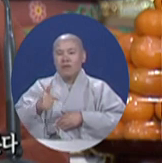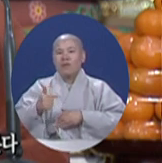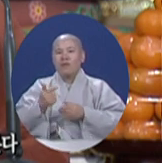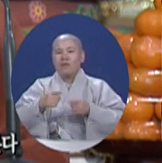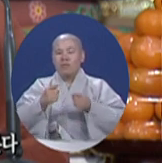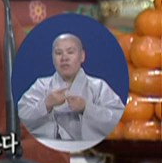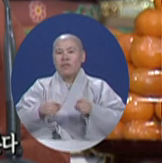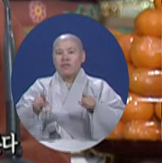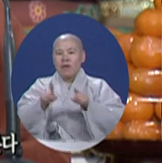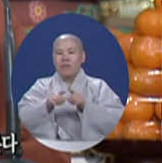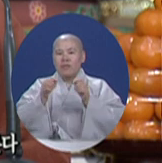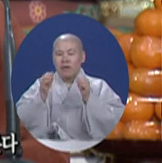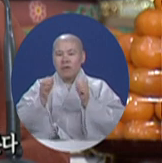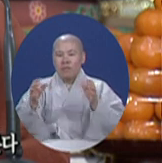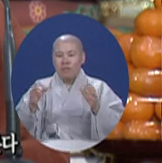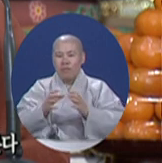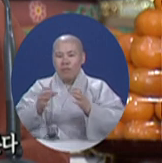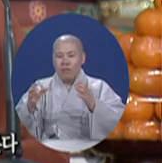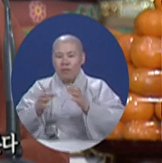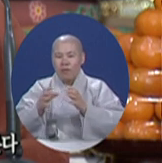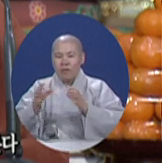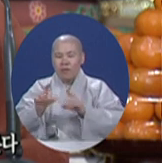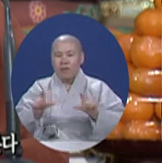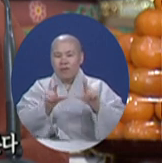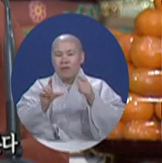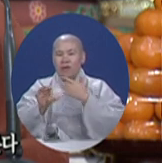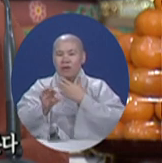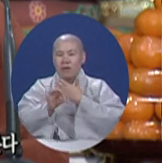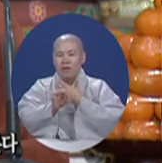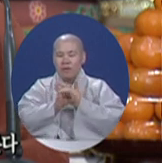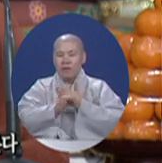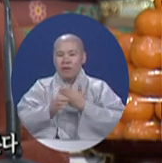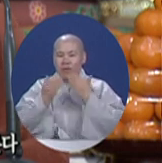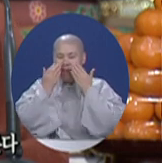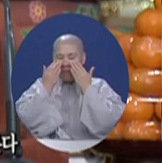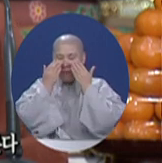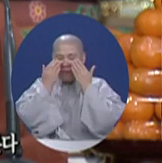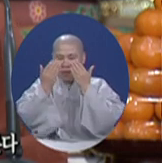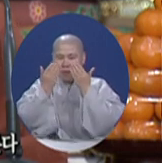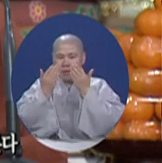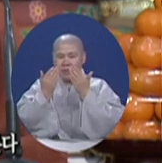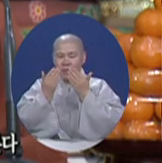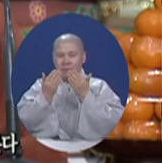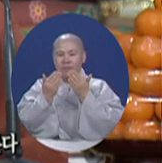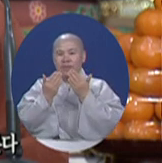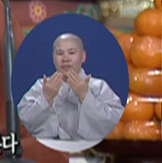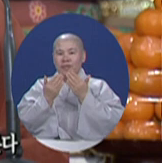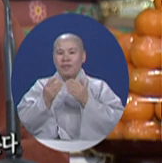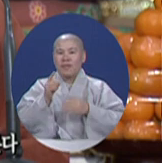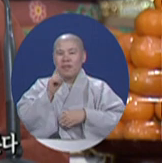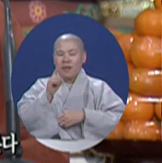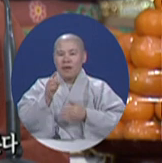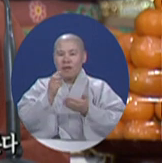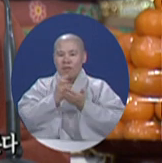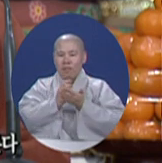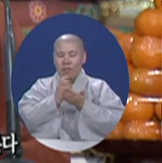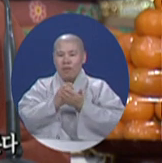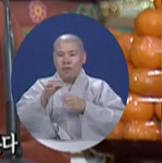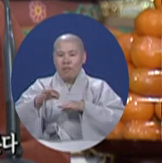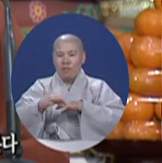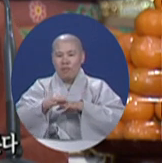함께 모여서 사시면 엄연히 뚜렷하게 한 법왕의